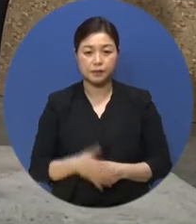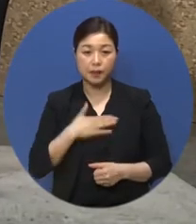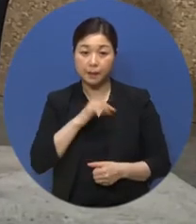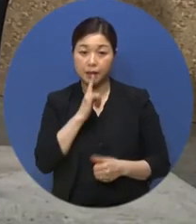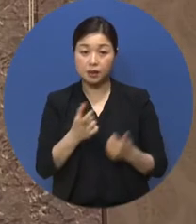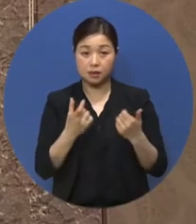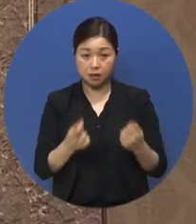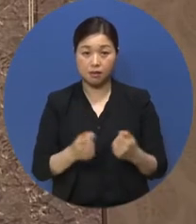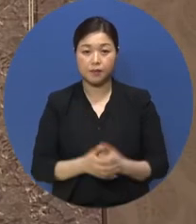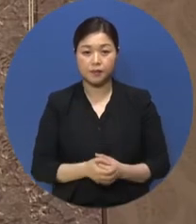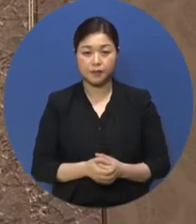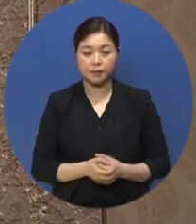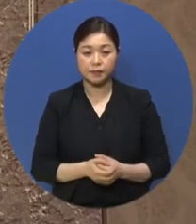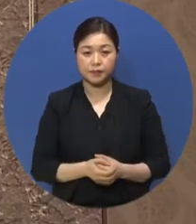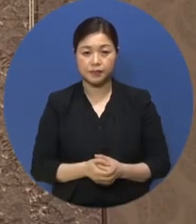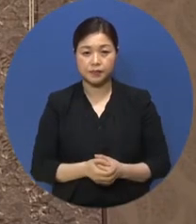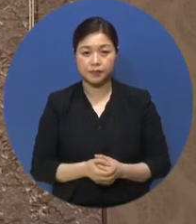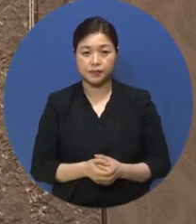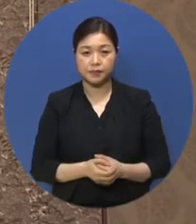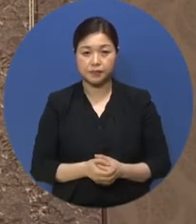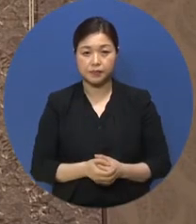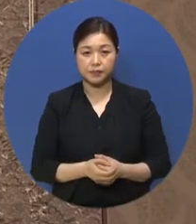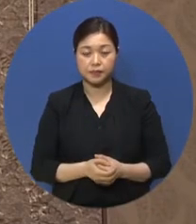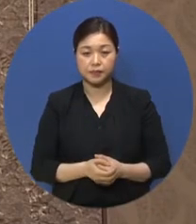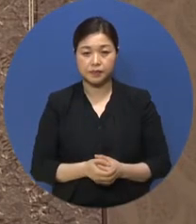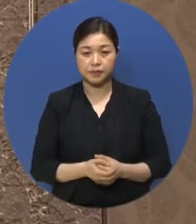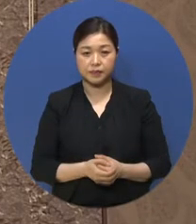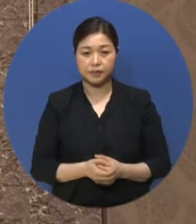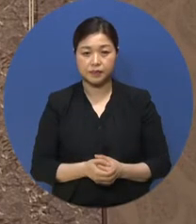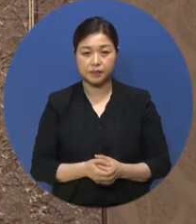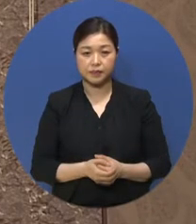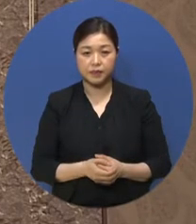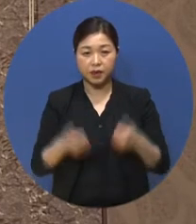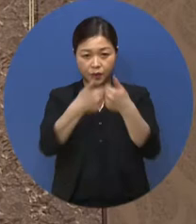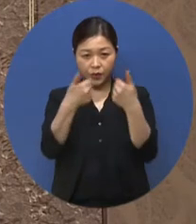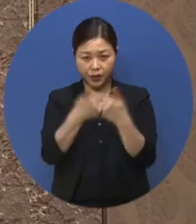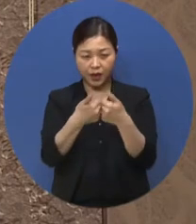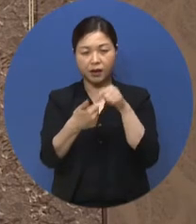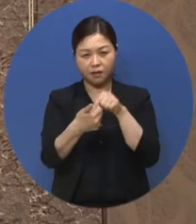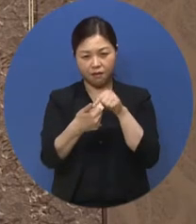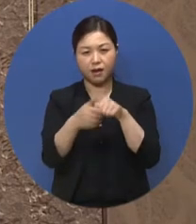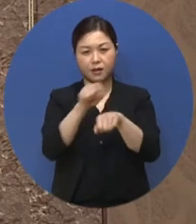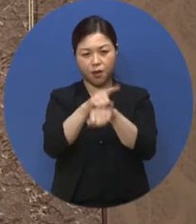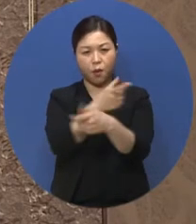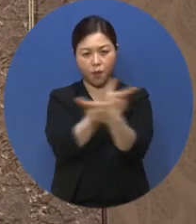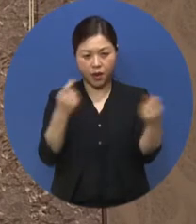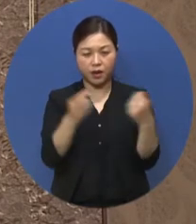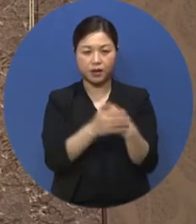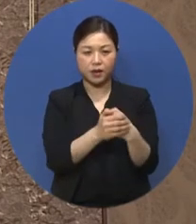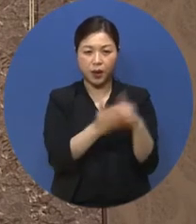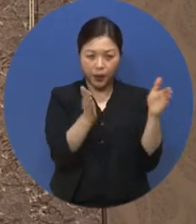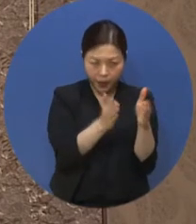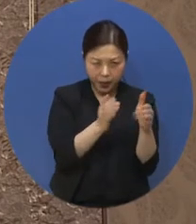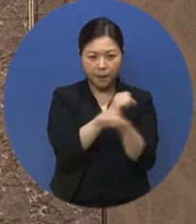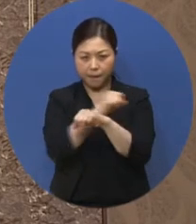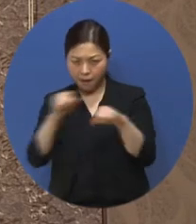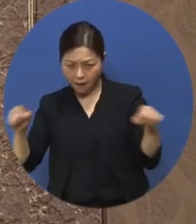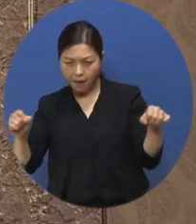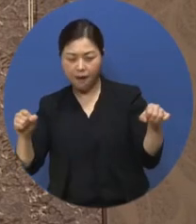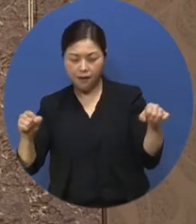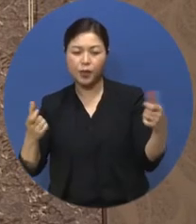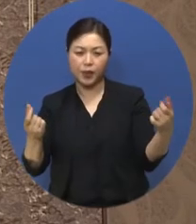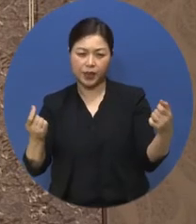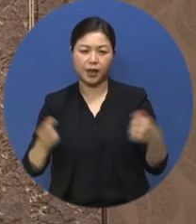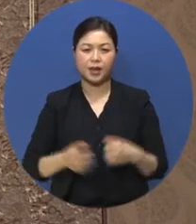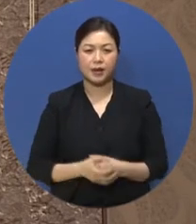말씀드렸듯이 네. 저희가 이제 의회는 똑같습니다. 뭐 기초나 뭐 광역이나 다 똑같은데 네.